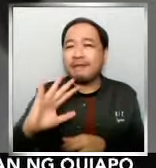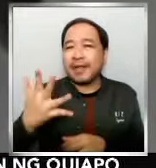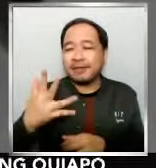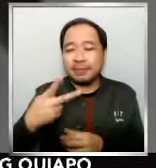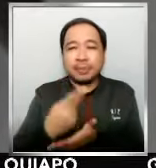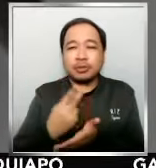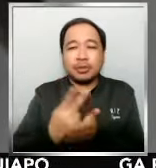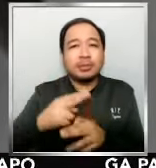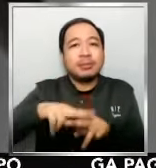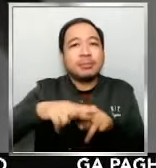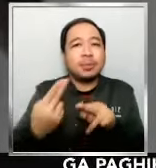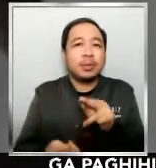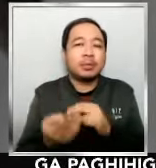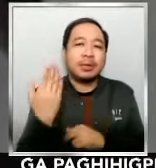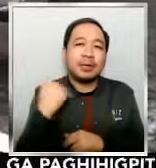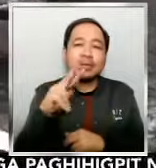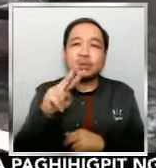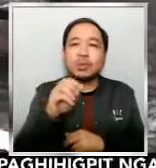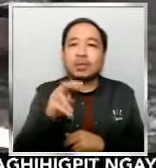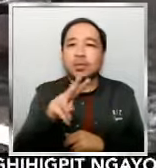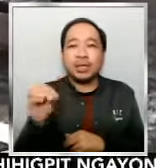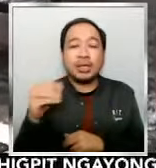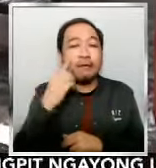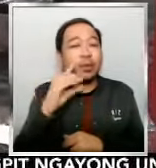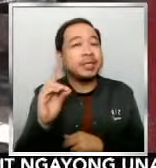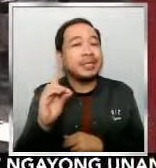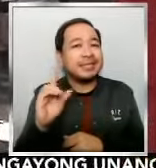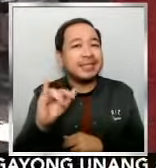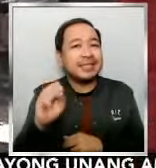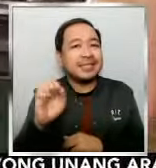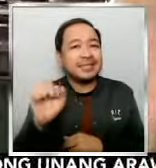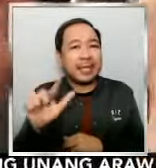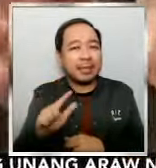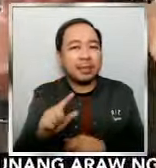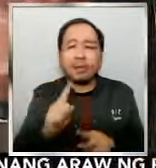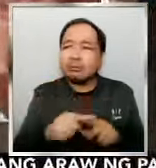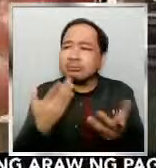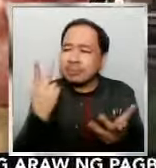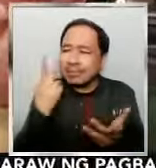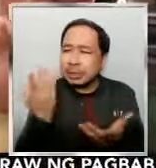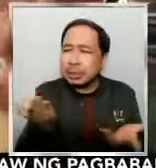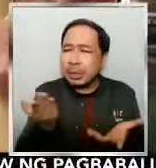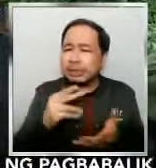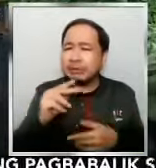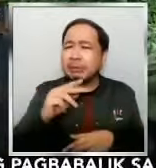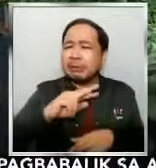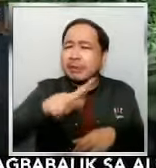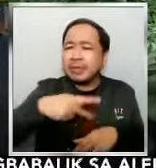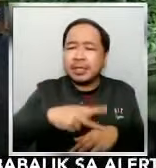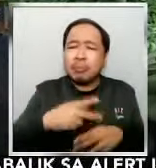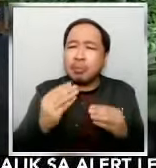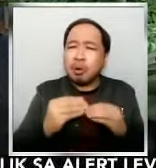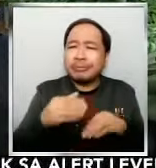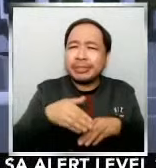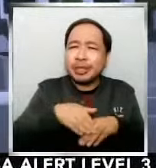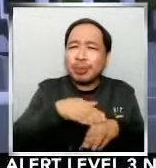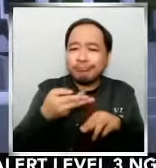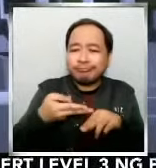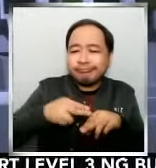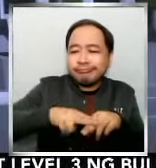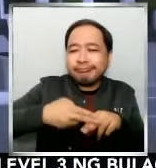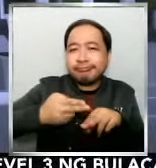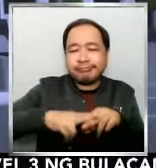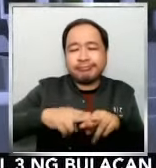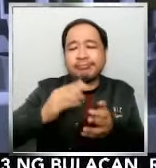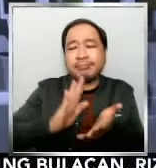presyo noong 2020 sa diesel. Esa ang lugar naman kaya sa Pilipinas, pinakamabagal ang pagtaas ng presyo ng mga bilihin. Sa tala